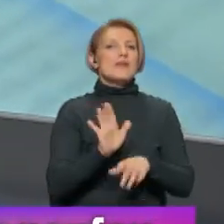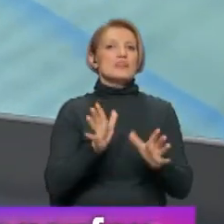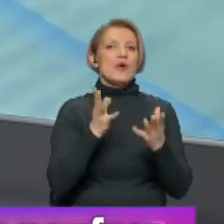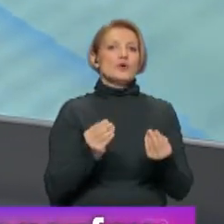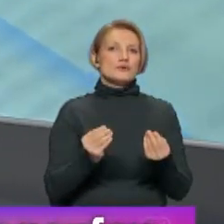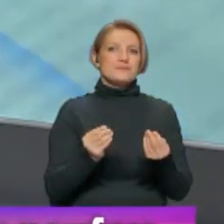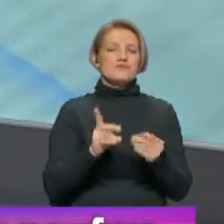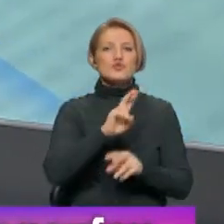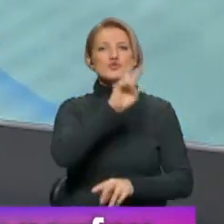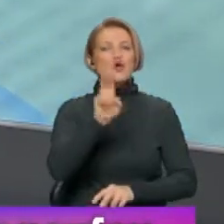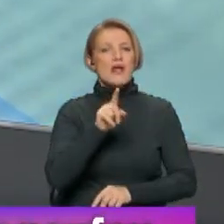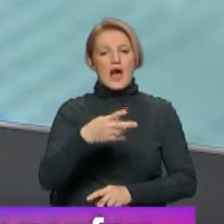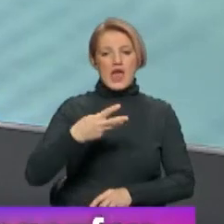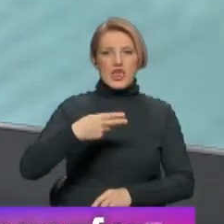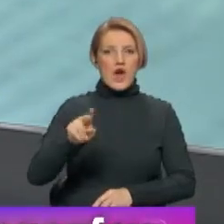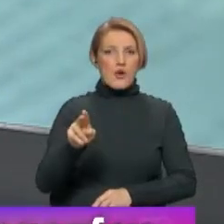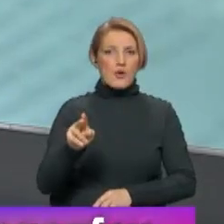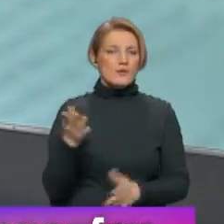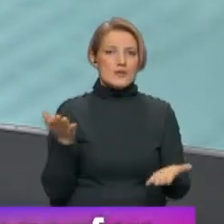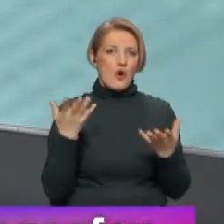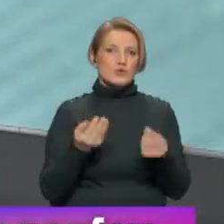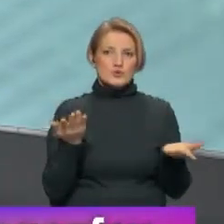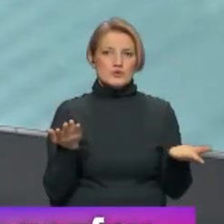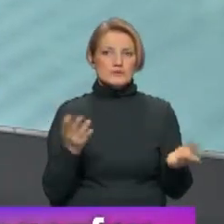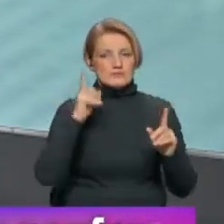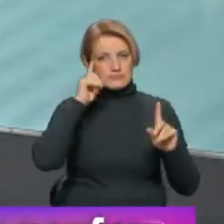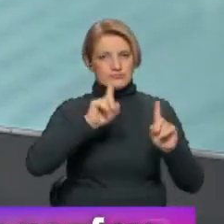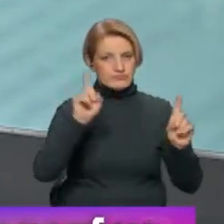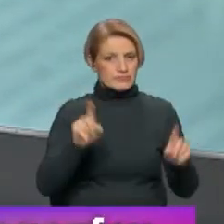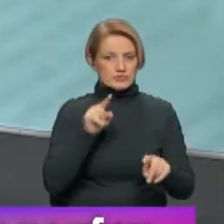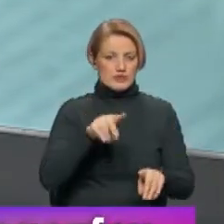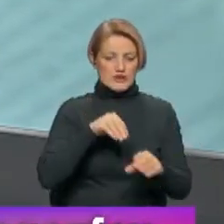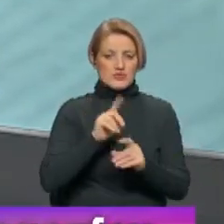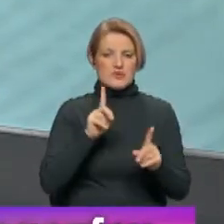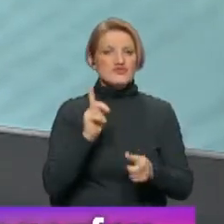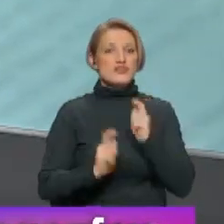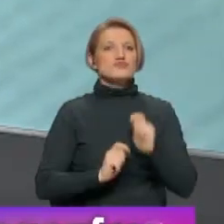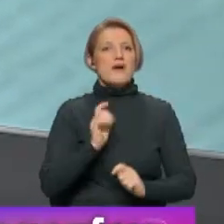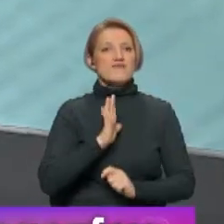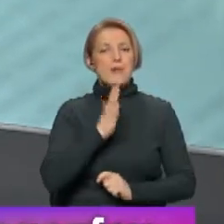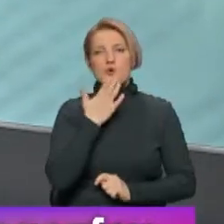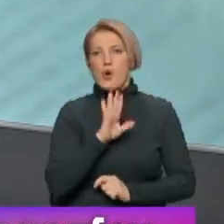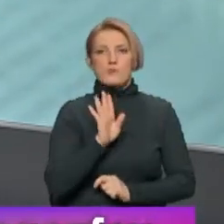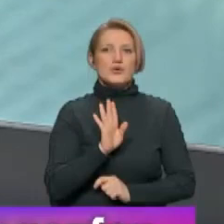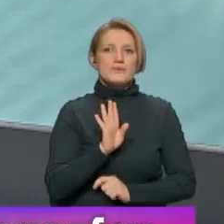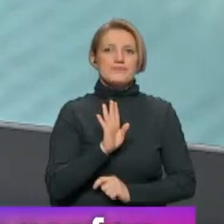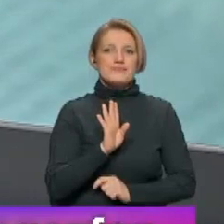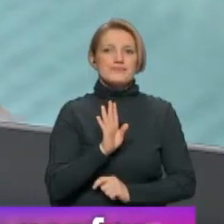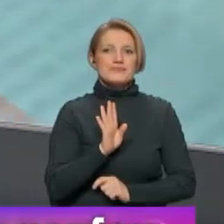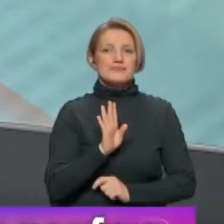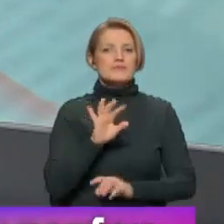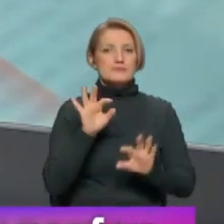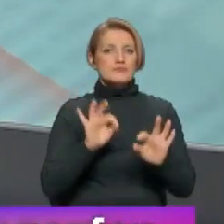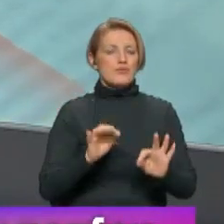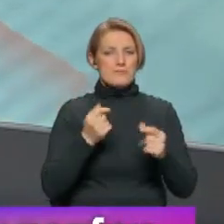olur? Hani dolar, euro ne olur acaba? Bununla ilgili bir çalışma var mı yok mu?